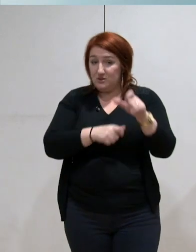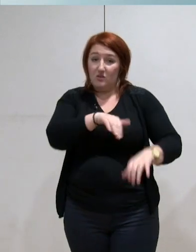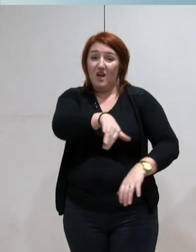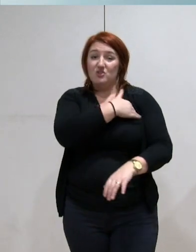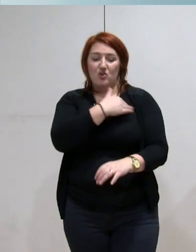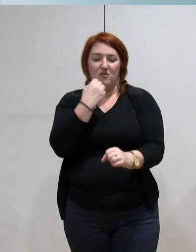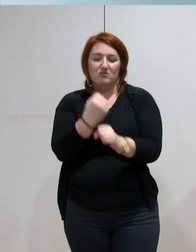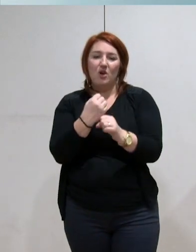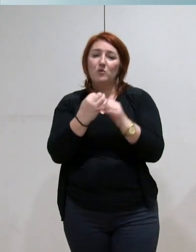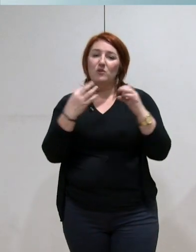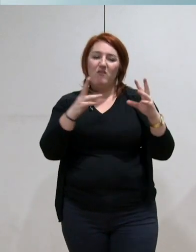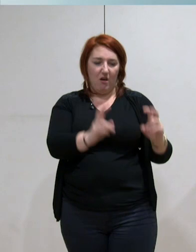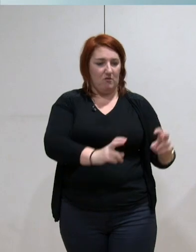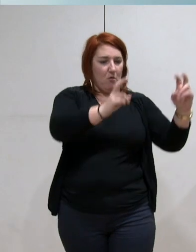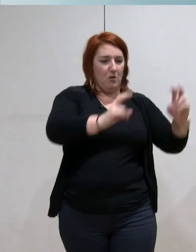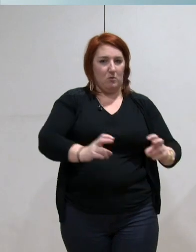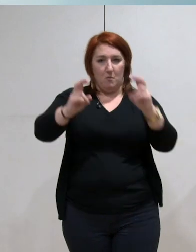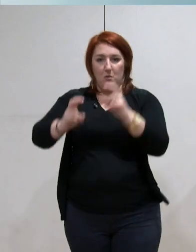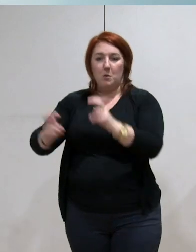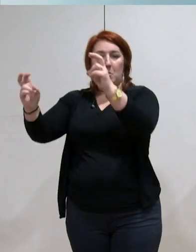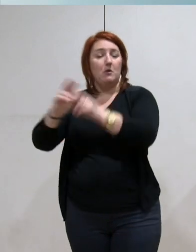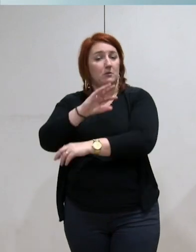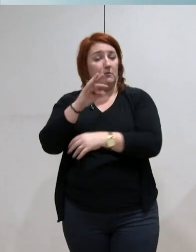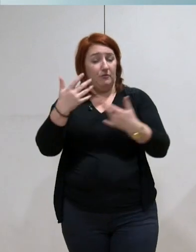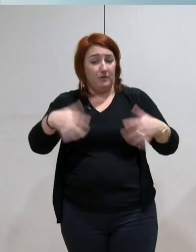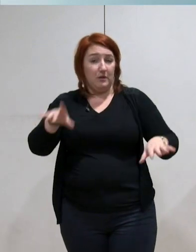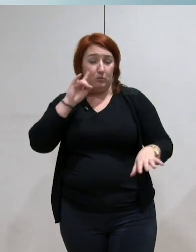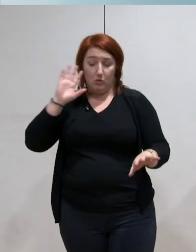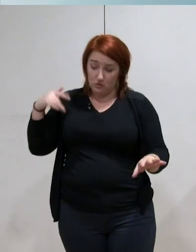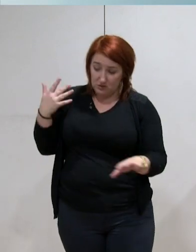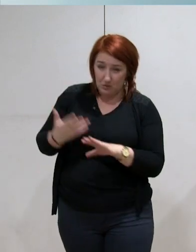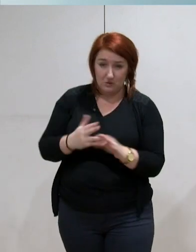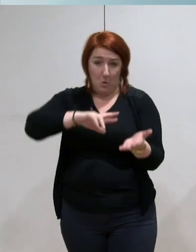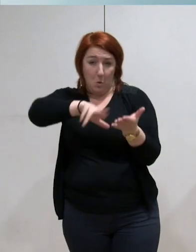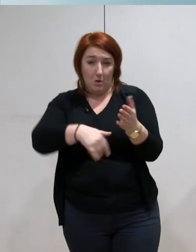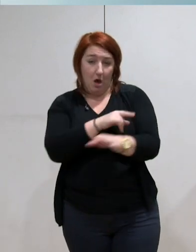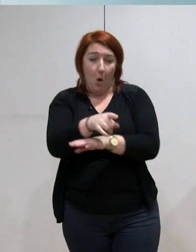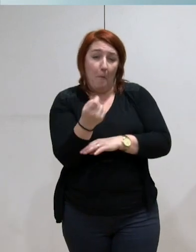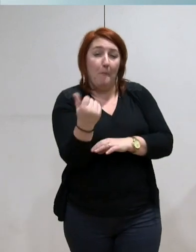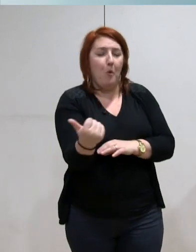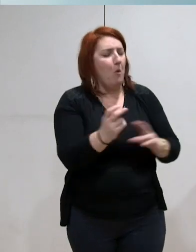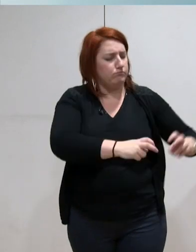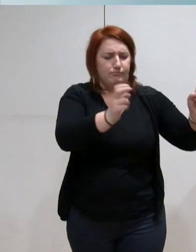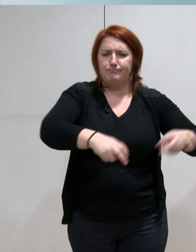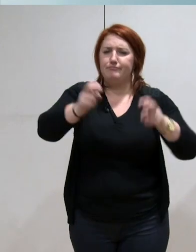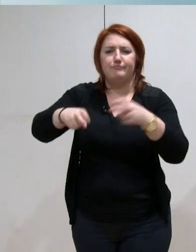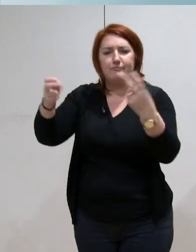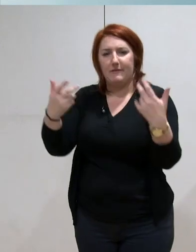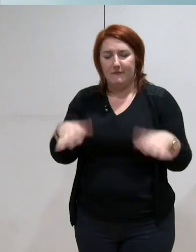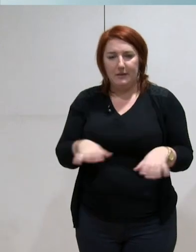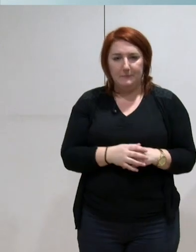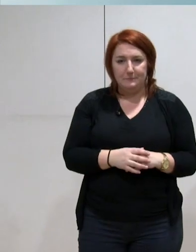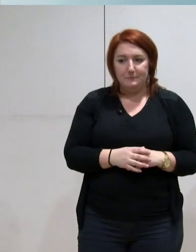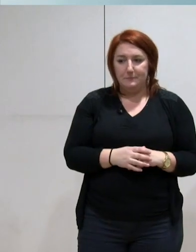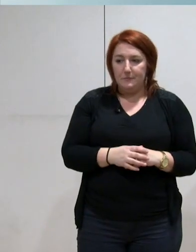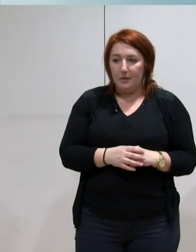agents qui effectivement avaient jusqu'à présent des petits contrats quant à la question de la suppression